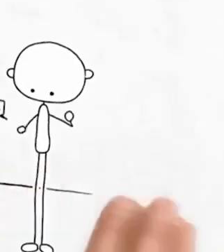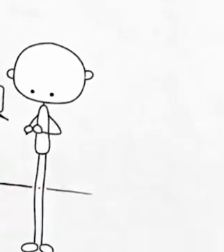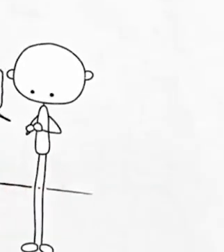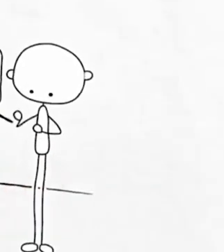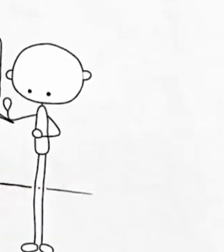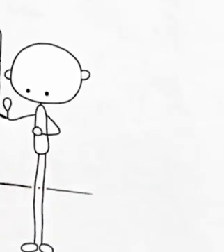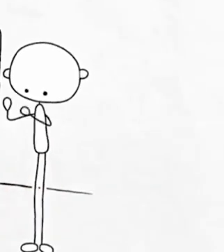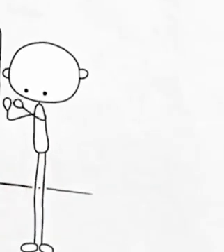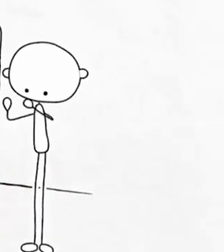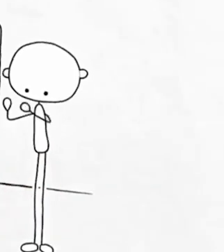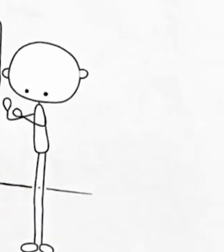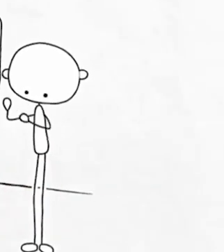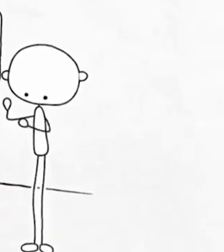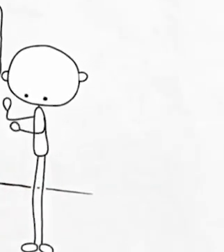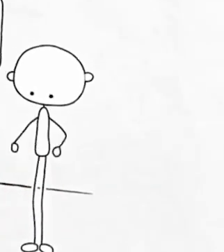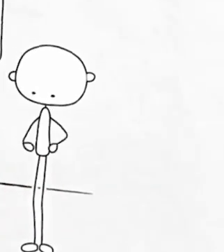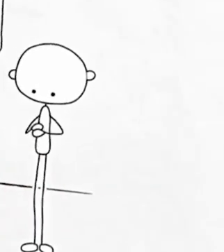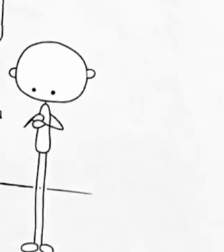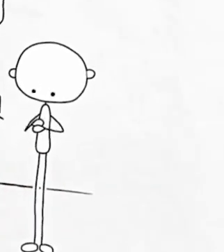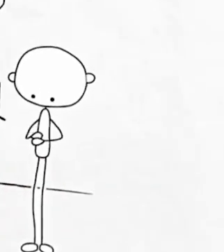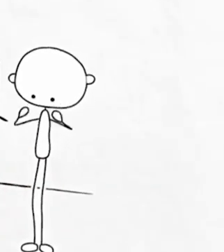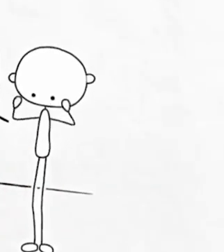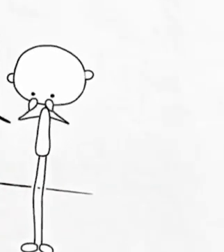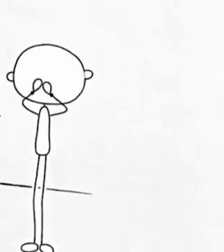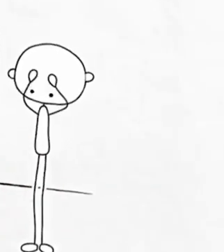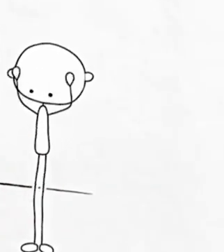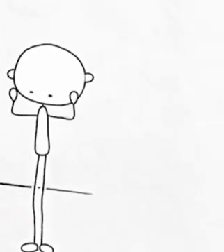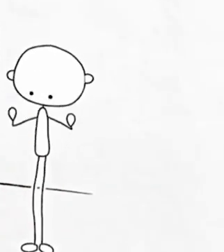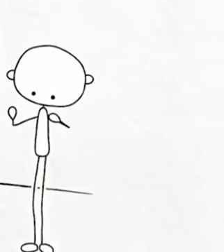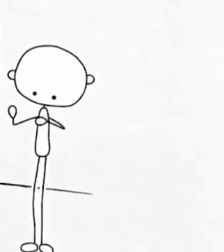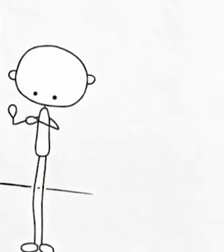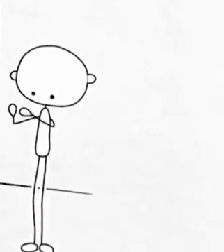Und Ausnahmen zur Regel werden.